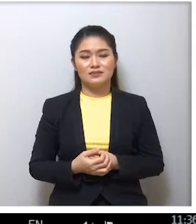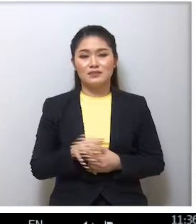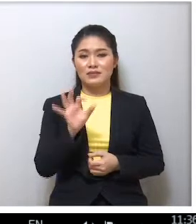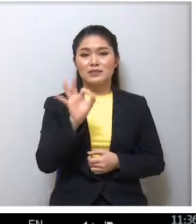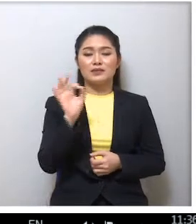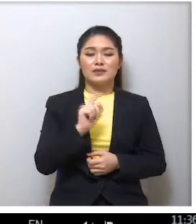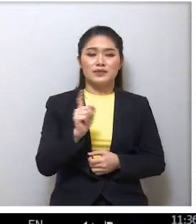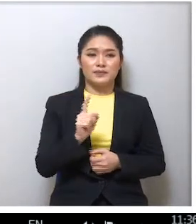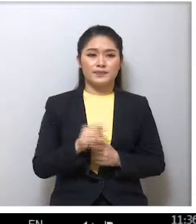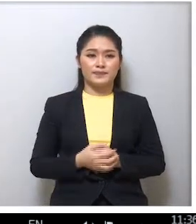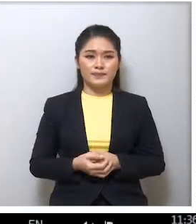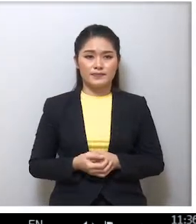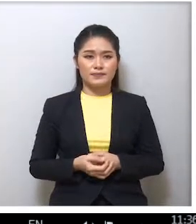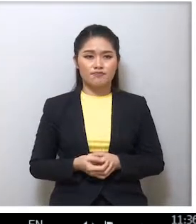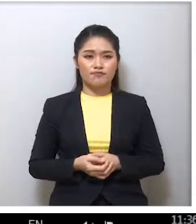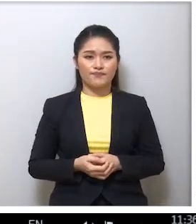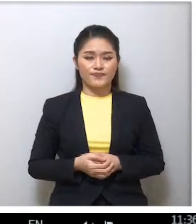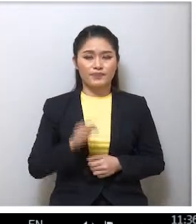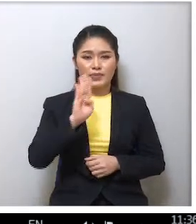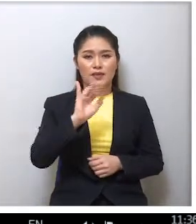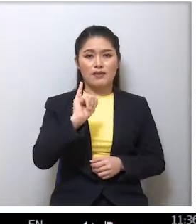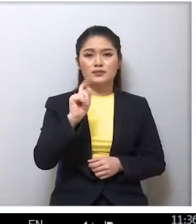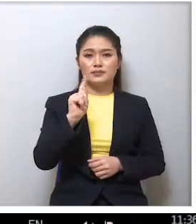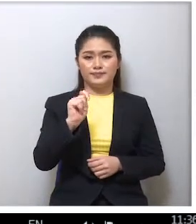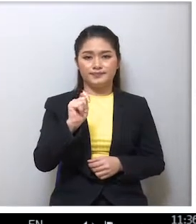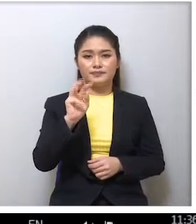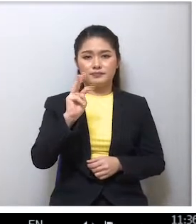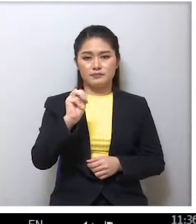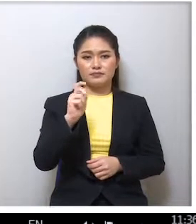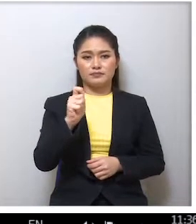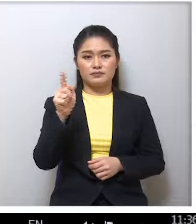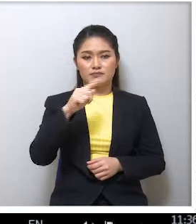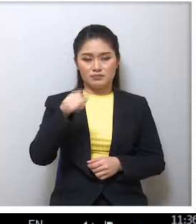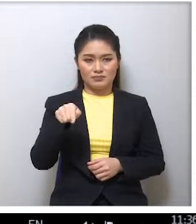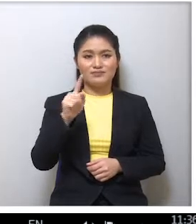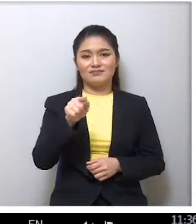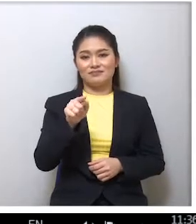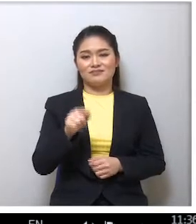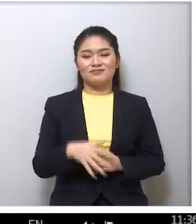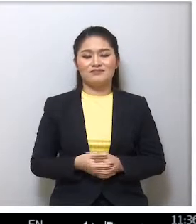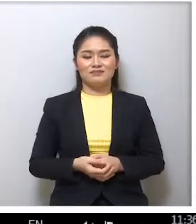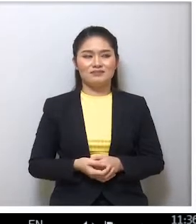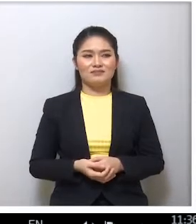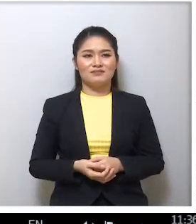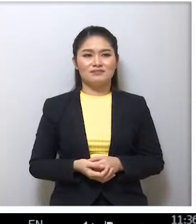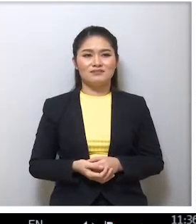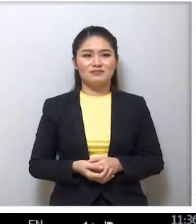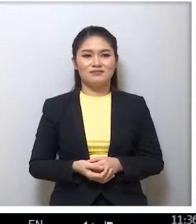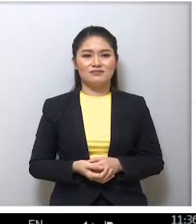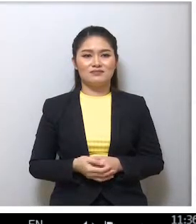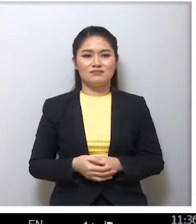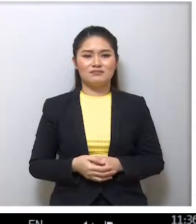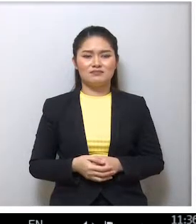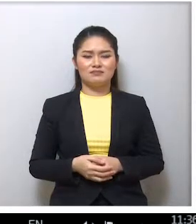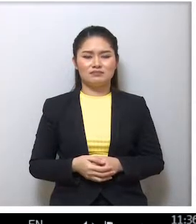ให้เลือกBitmap นะครับกด double click bitmap เข้าไปค